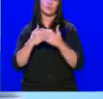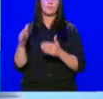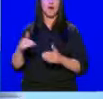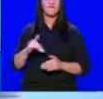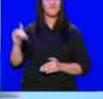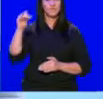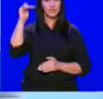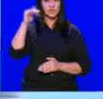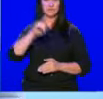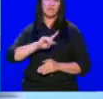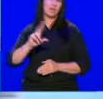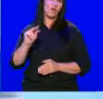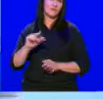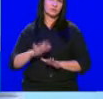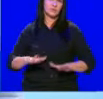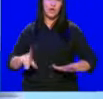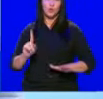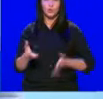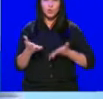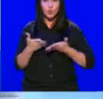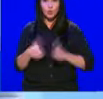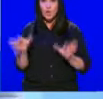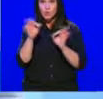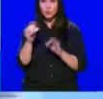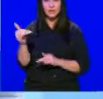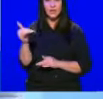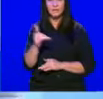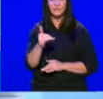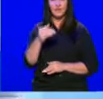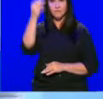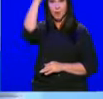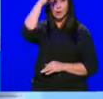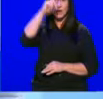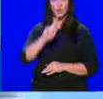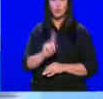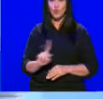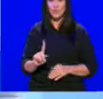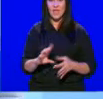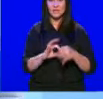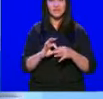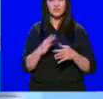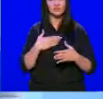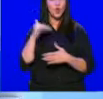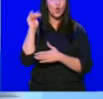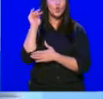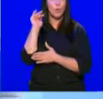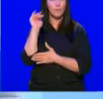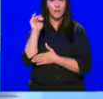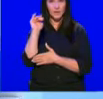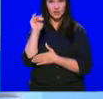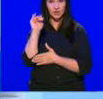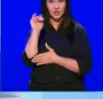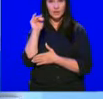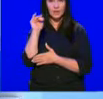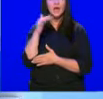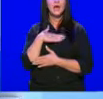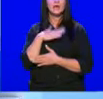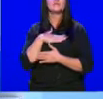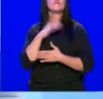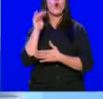за деца, които са родени, които никога не са идвали на територията на страната, които не свързват своето бъдеще,